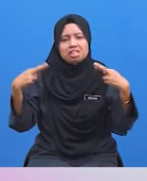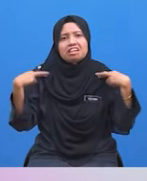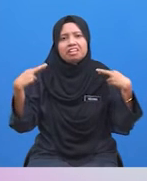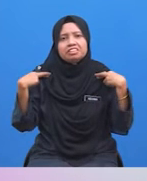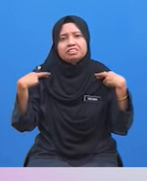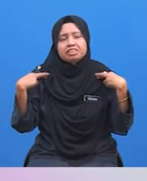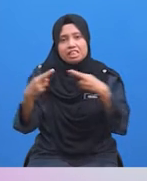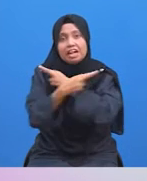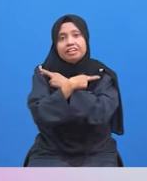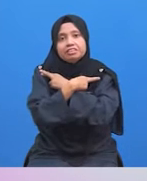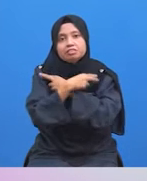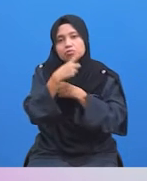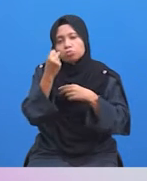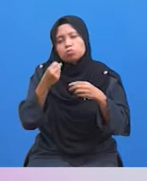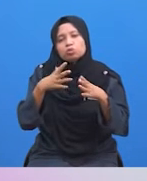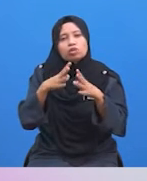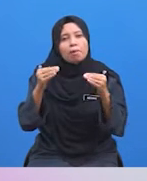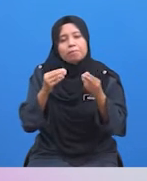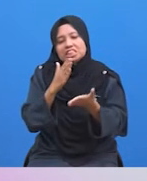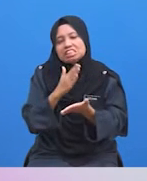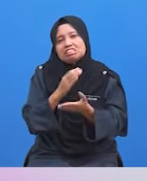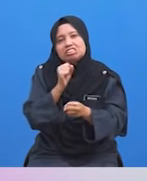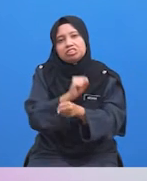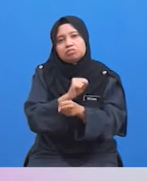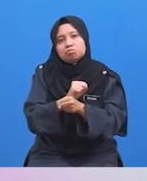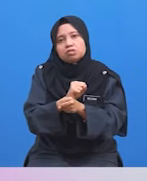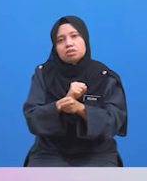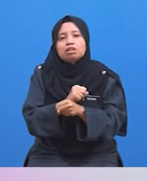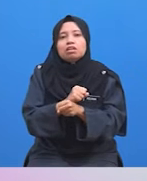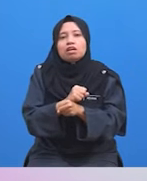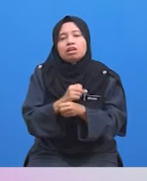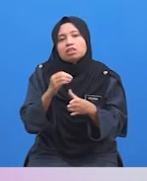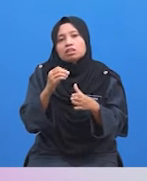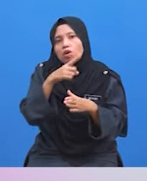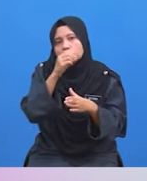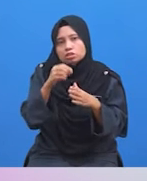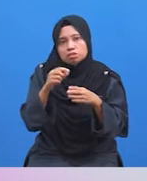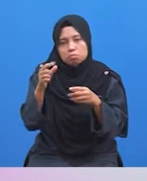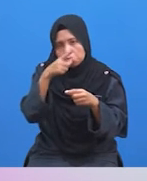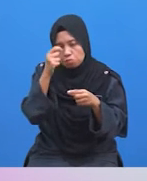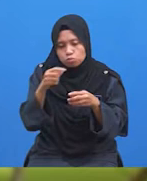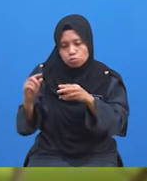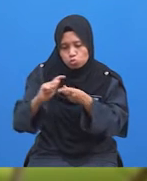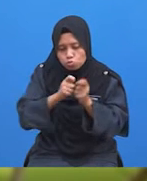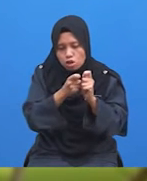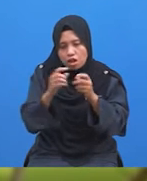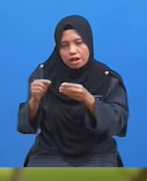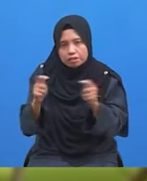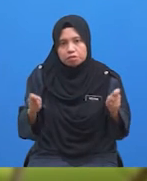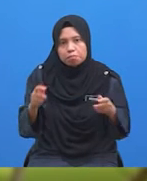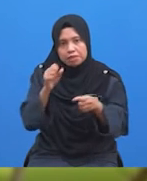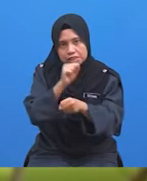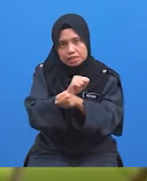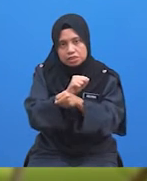setelah Tama per himatan atau besar Edi Bandar atau irane pertukaran tempat kerja contohnya